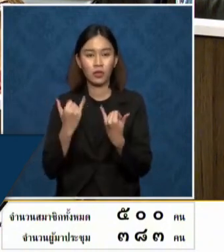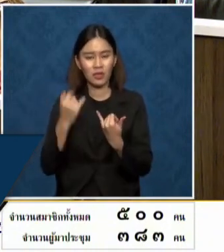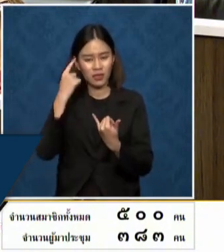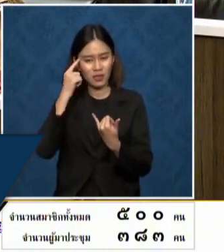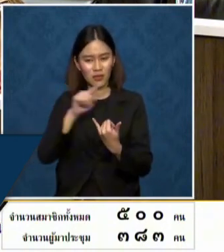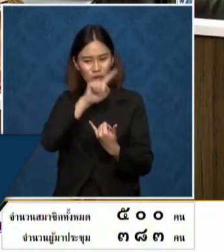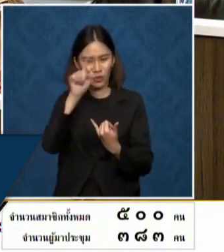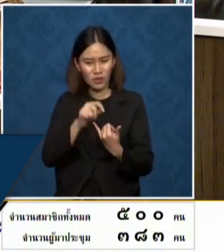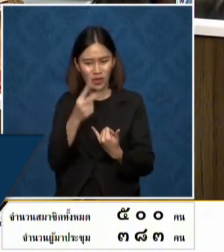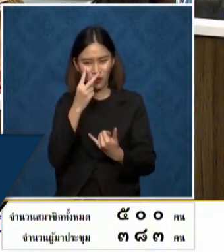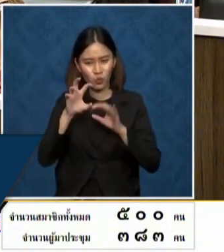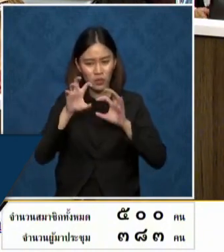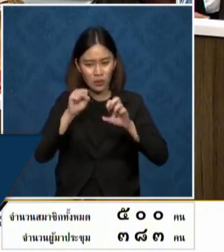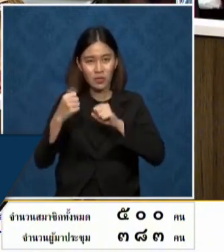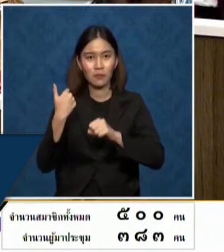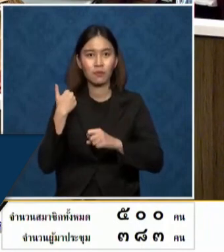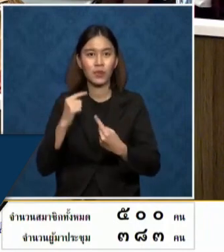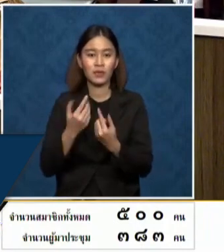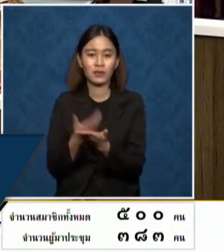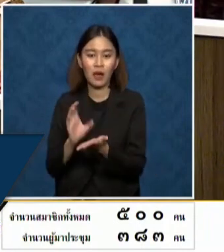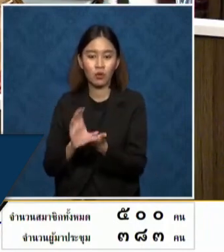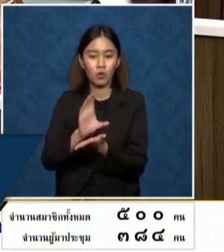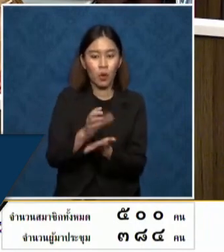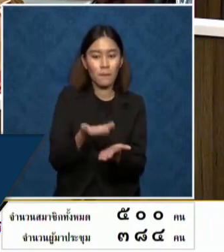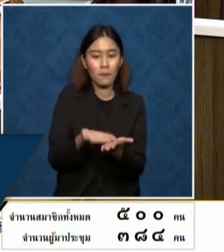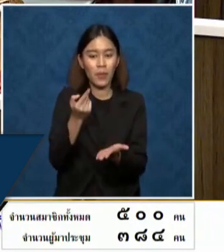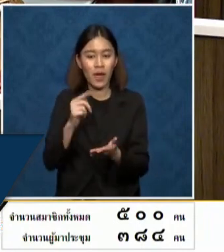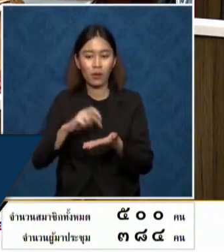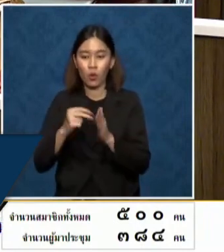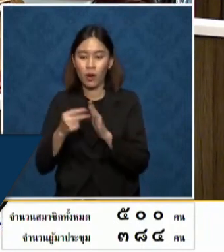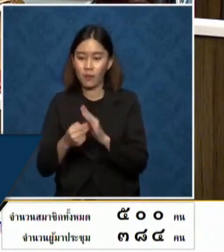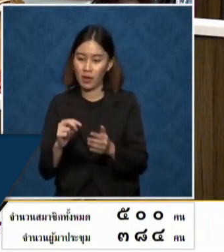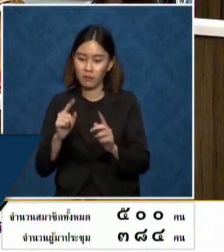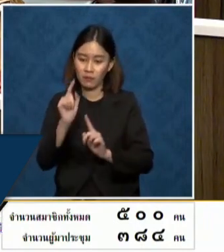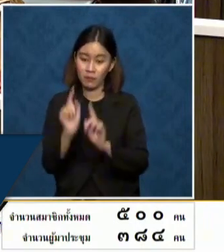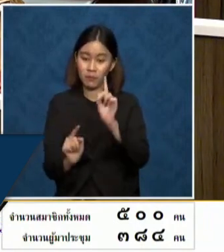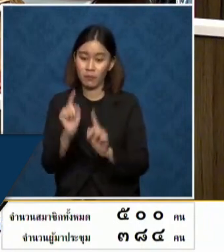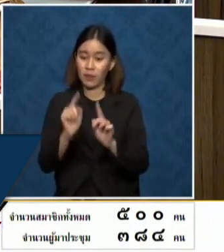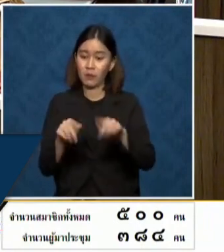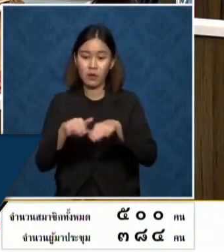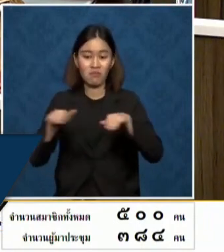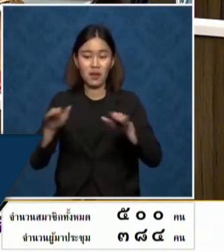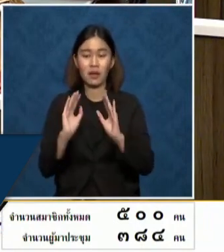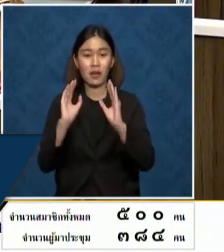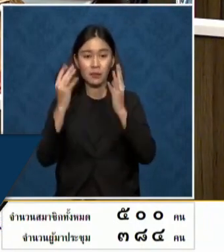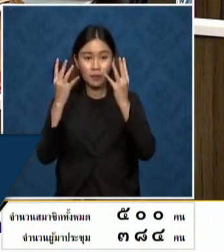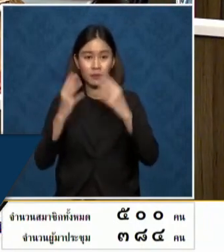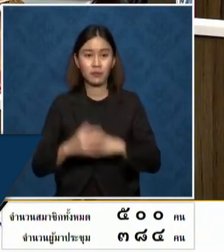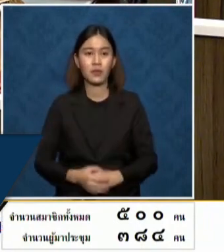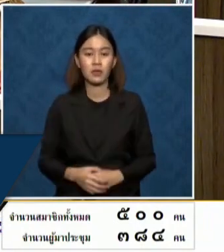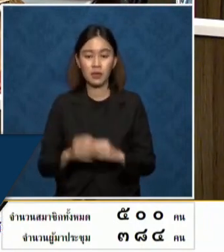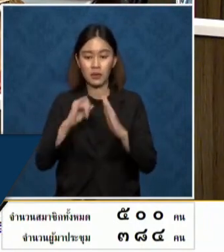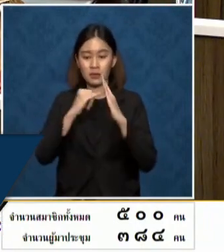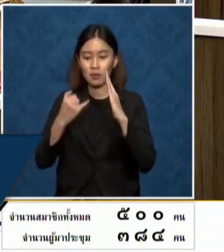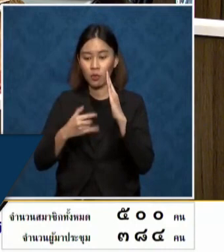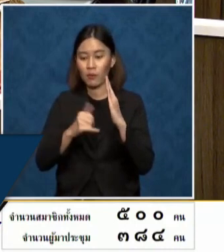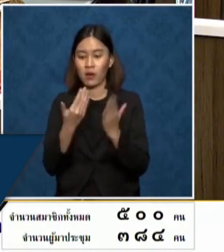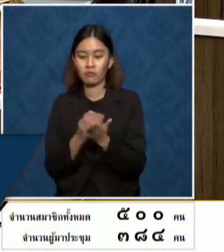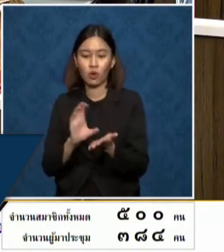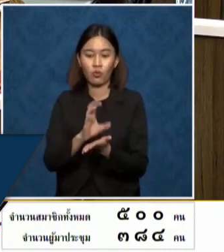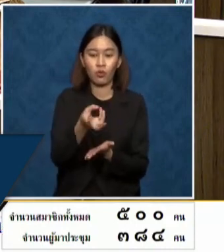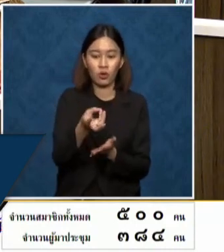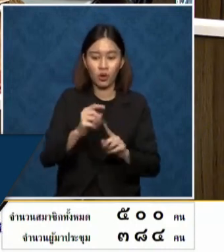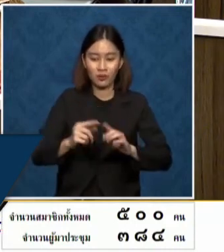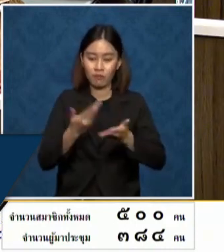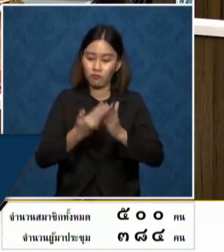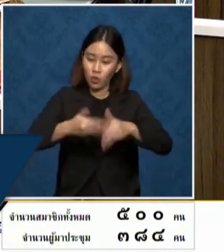ตั้งข้อสังเกตครับว่าการใช้งบลงทุนที่สูงไม่สามารถเป็นตัวชี้วัดที่มีประสิทธิภาพบางจังหวัดลงทุนน้อยได้ผล